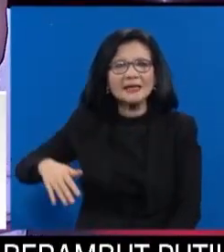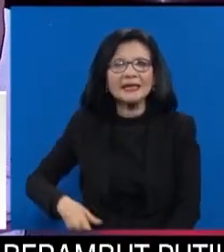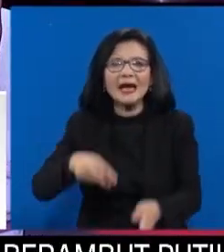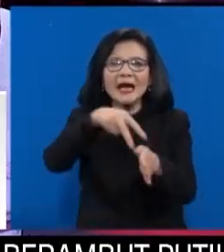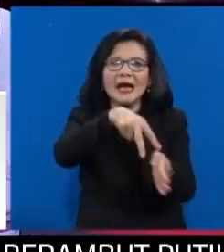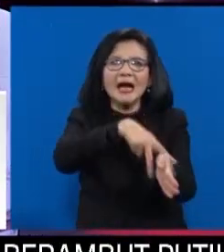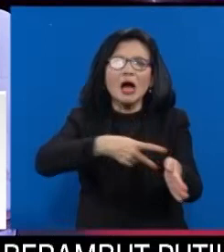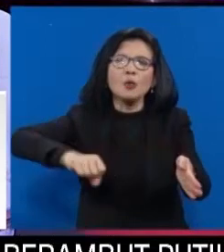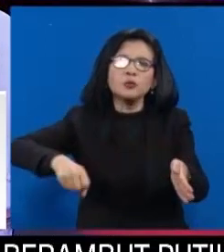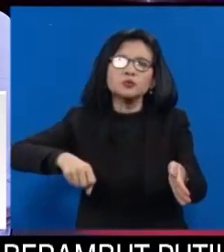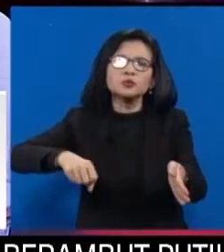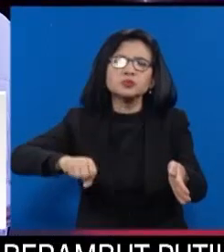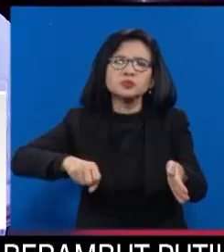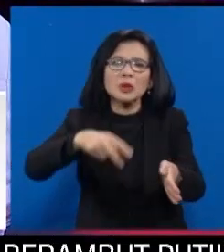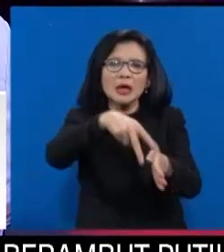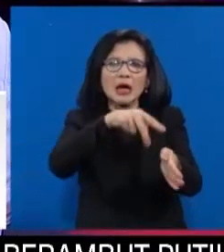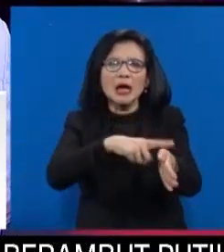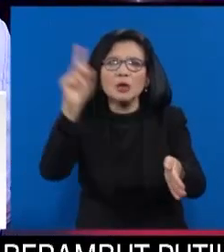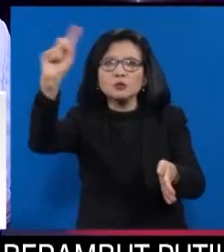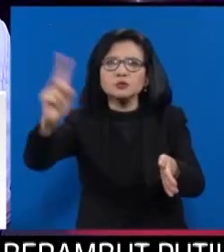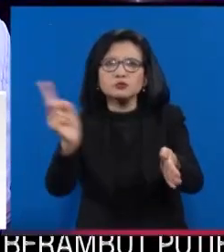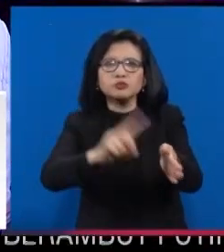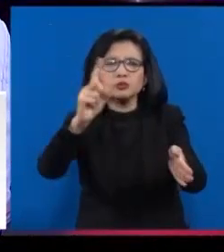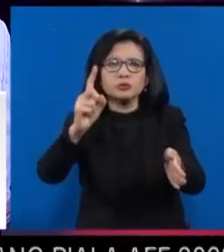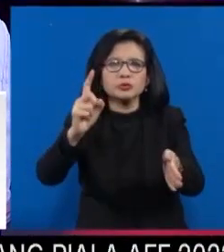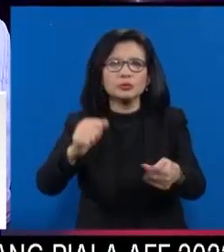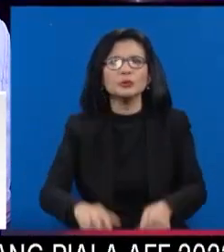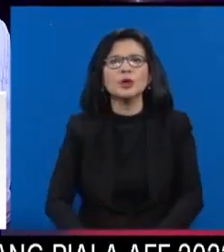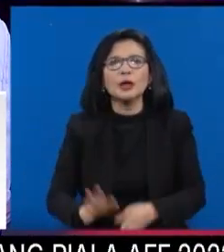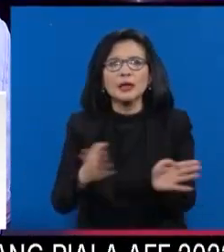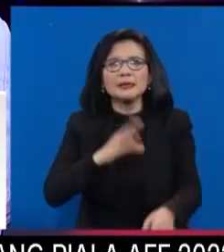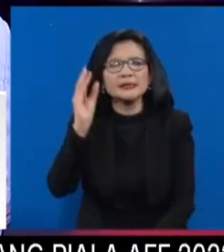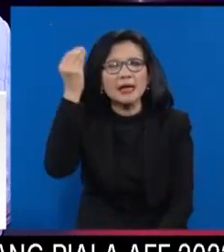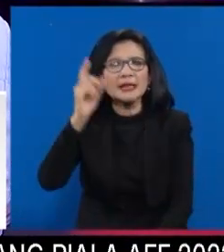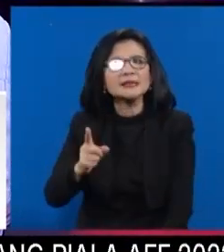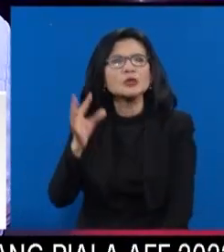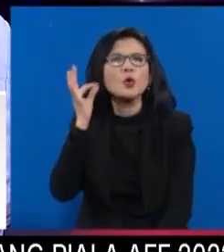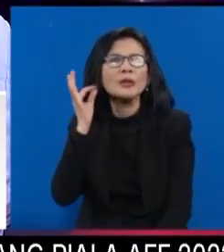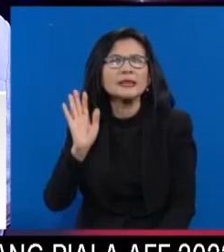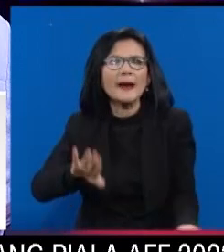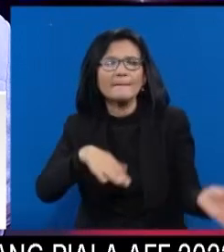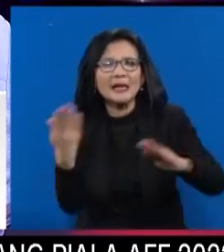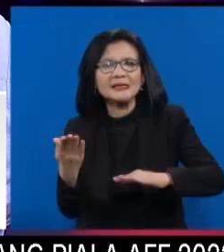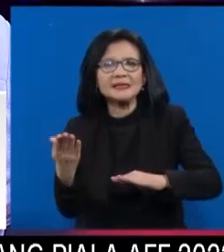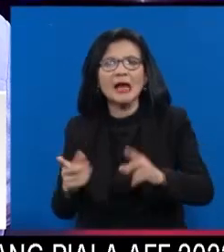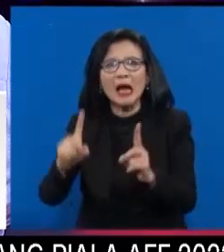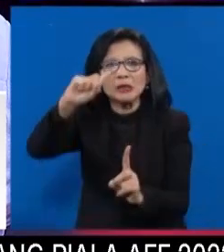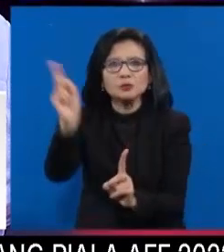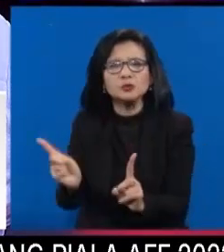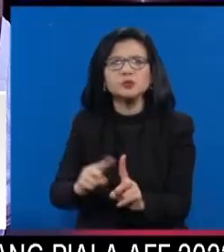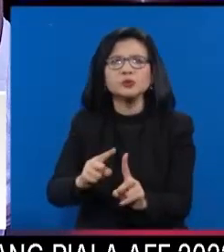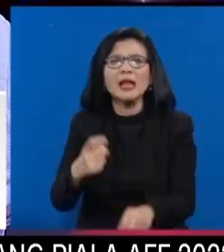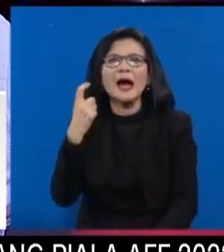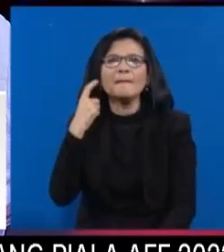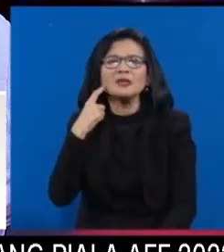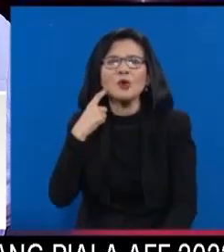berboncengan mengendarai sepeda motor tersambar petir. Sementara itu di Jakarta, seorang wanita tewas tersengat listrik setelah mencoba mencabut